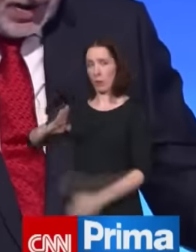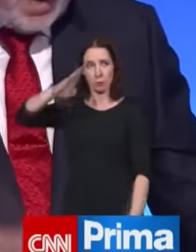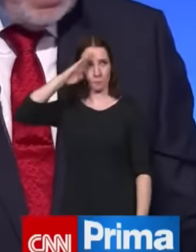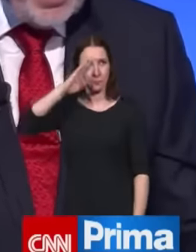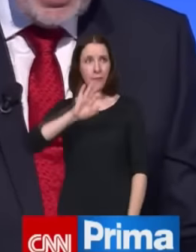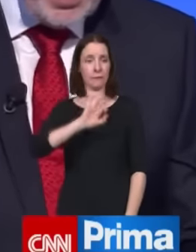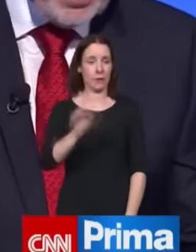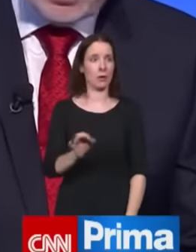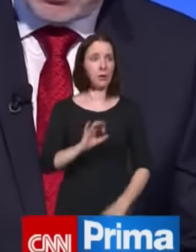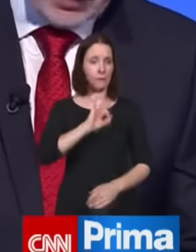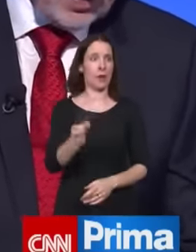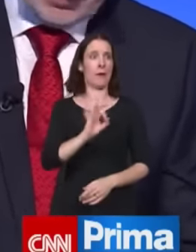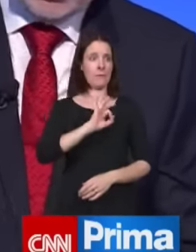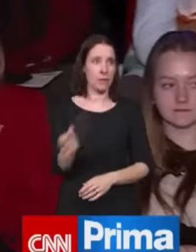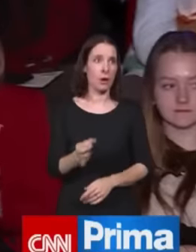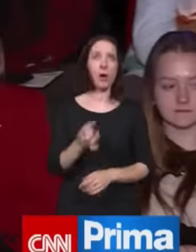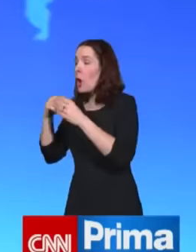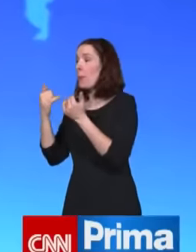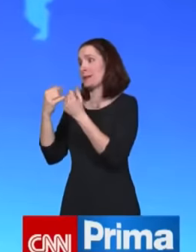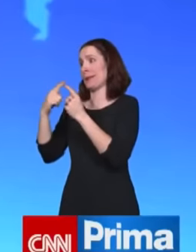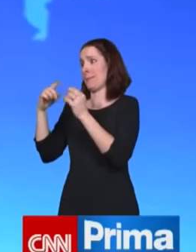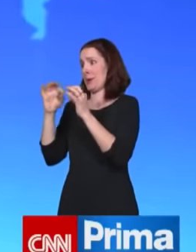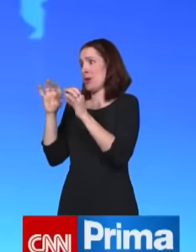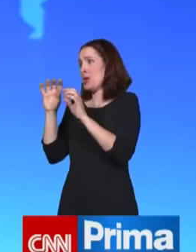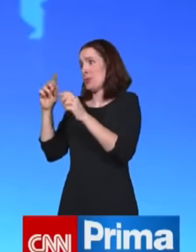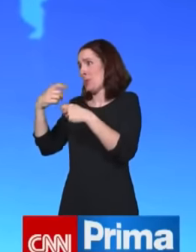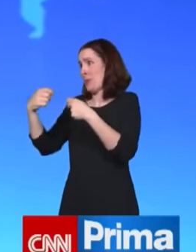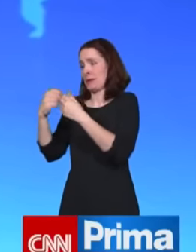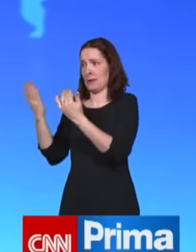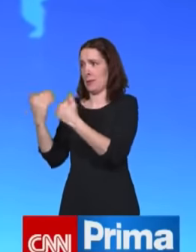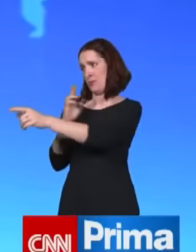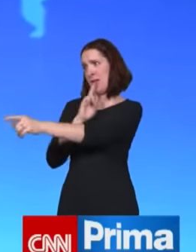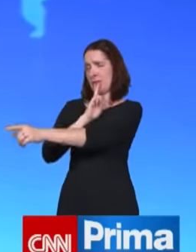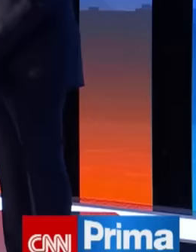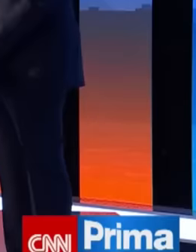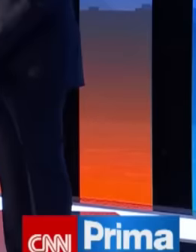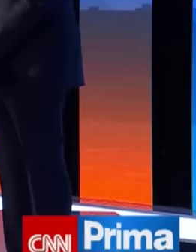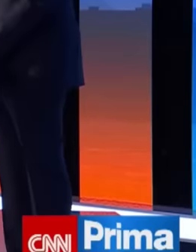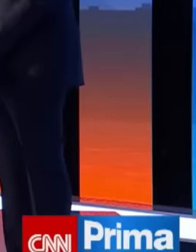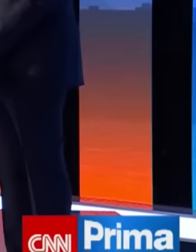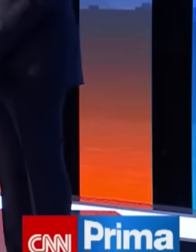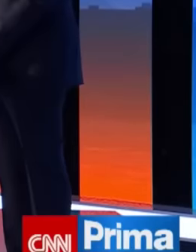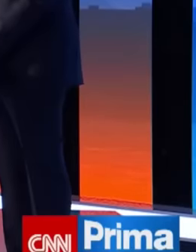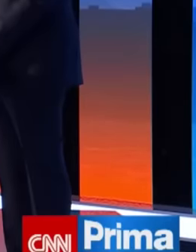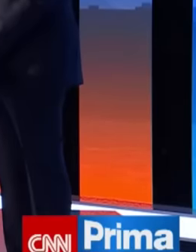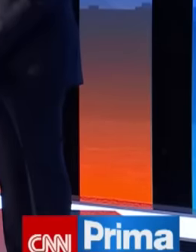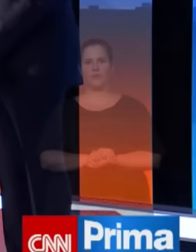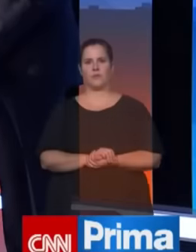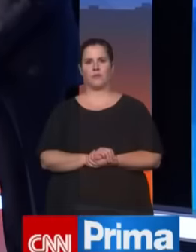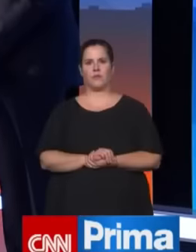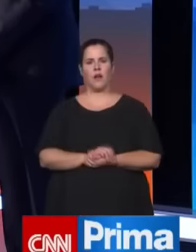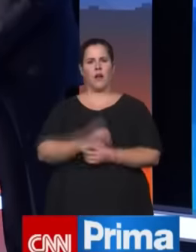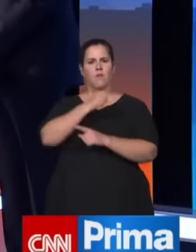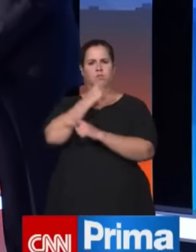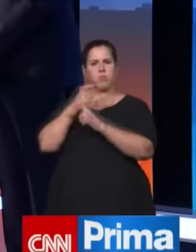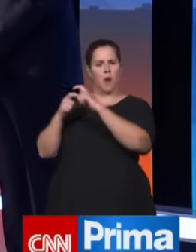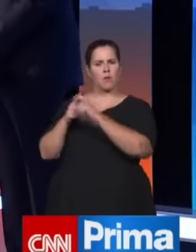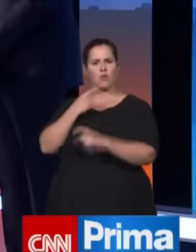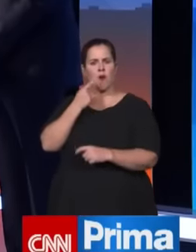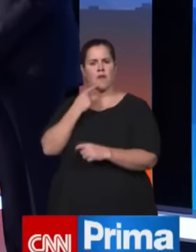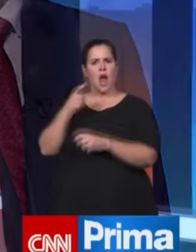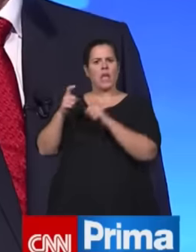od pana Piala. Není to pravda? Není to pravda? Jsi vůbec nerozpakoval s nimi